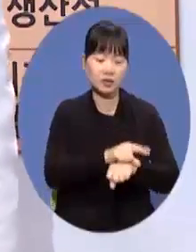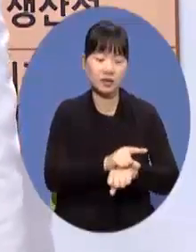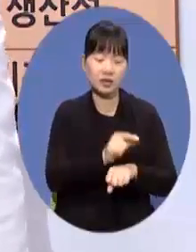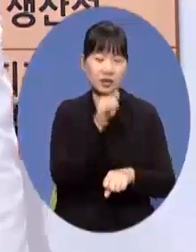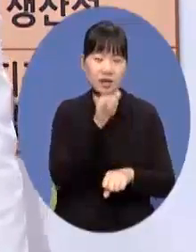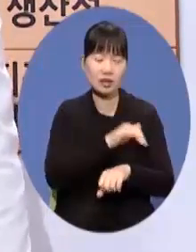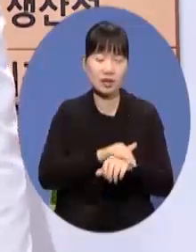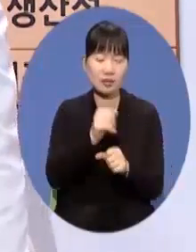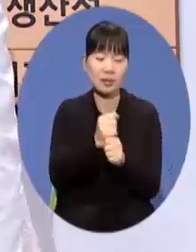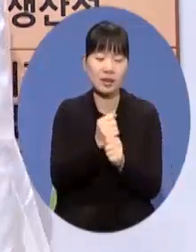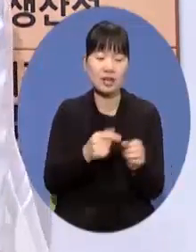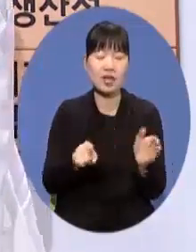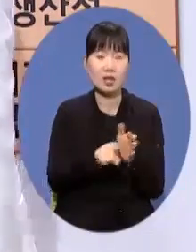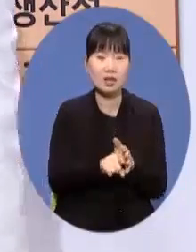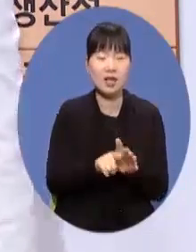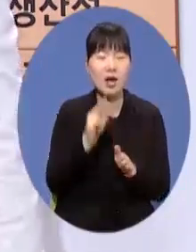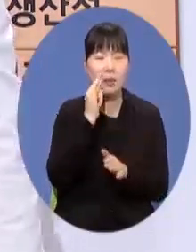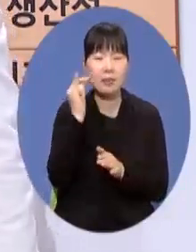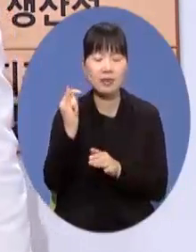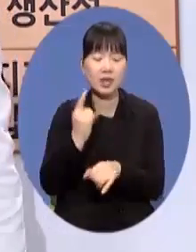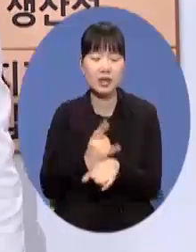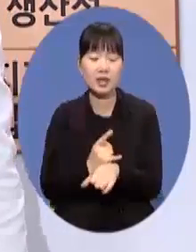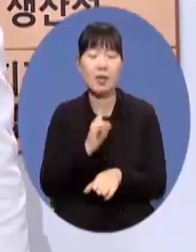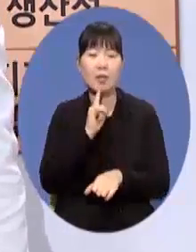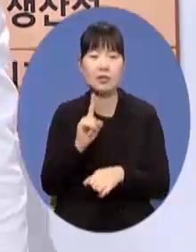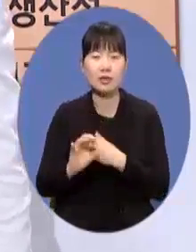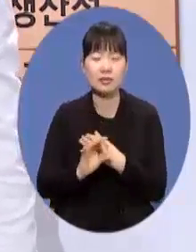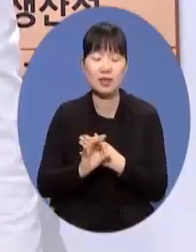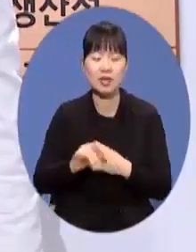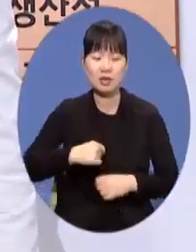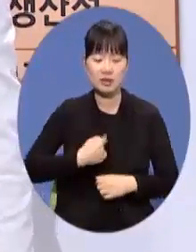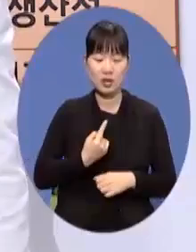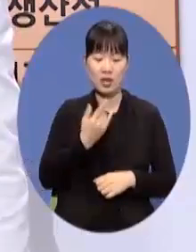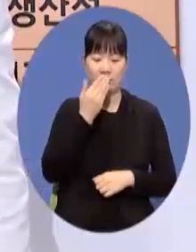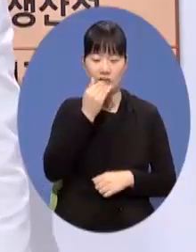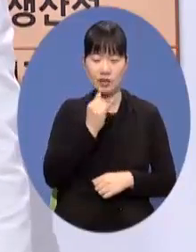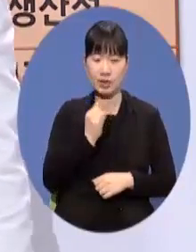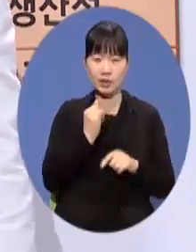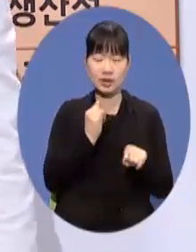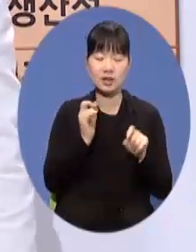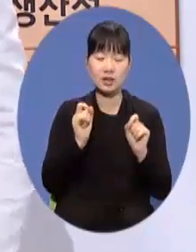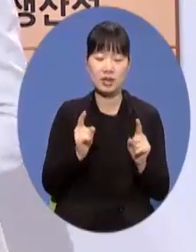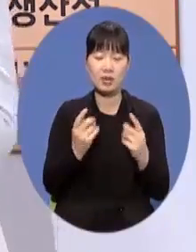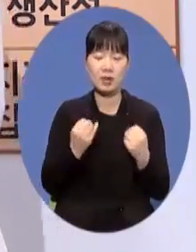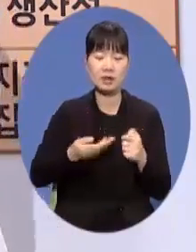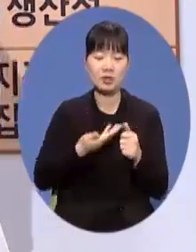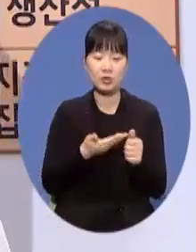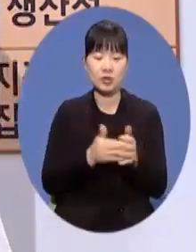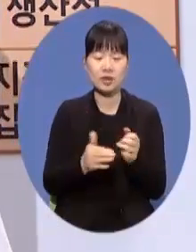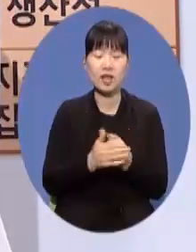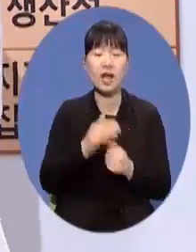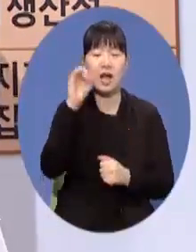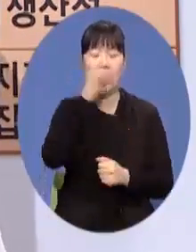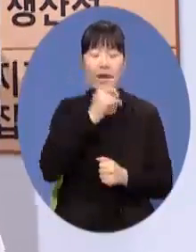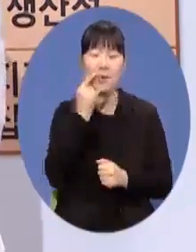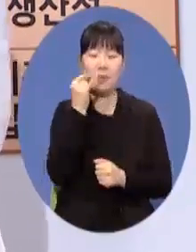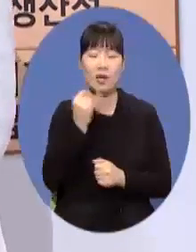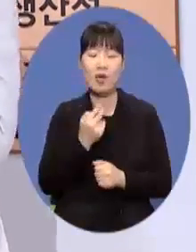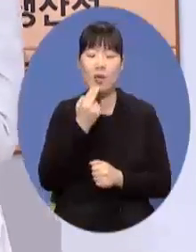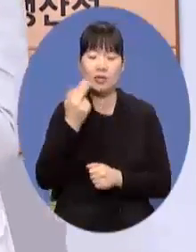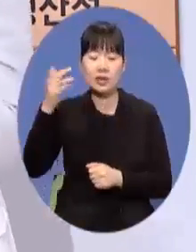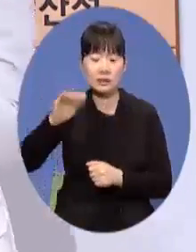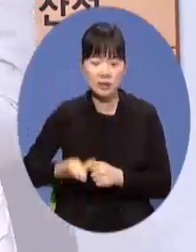것이 잘 형성되기 위해서 엄마들이 해야 되는 건 뭐냐면 스스로 할 수 있는 기회들을 많이 줘서 아 엄마가